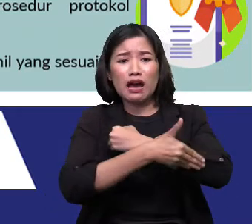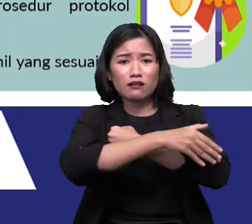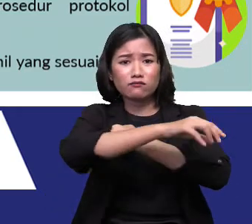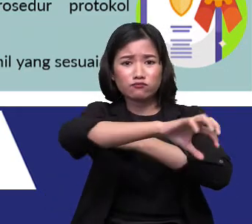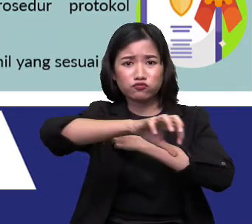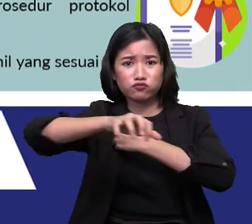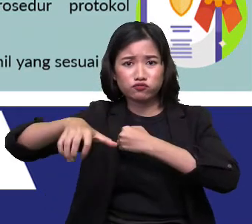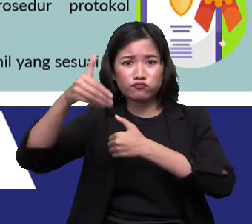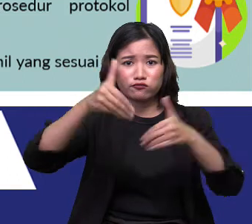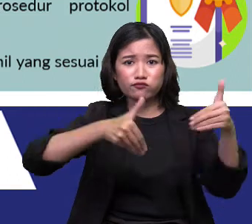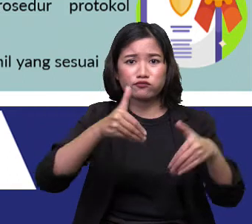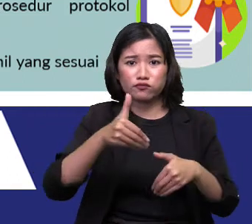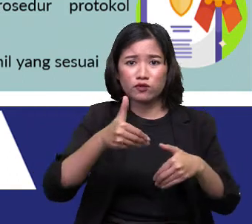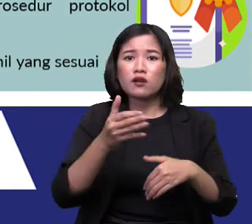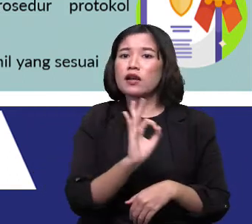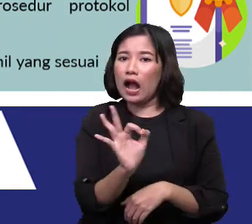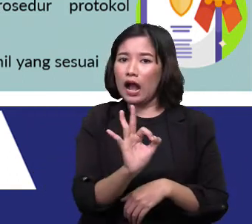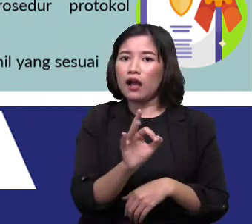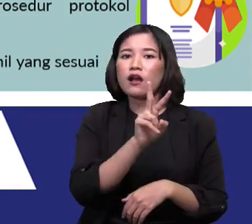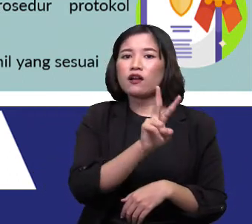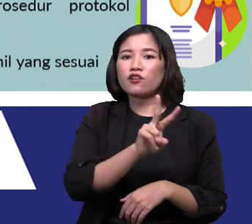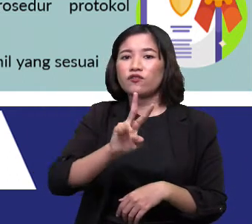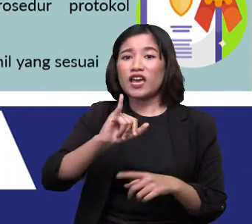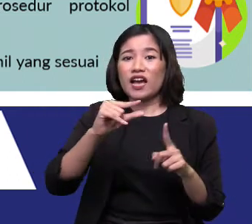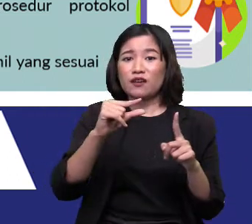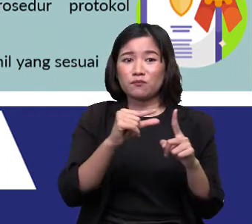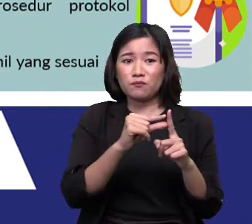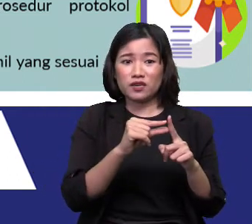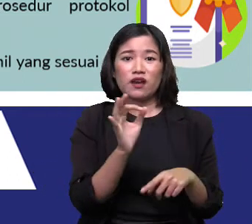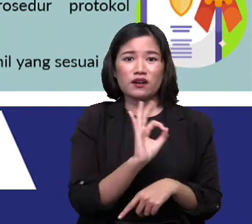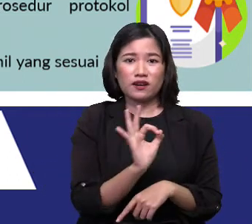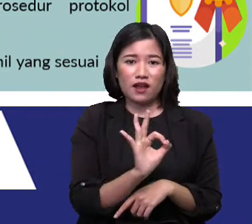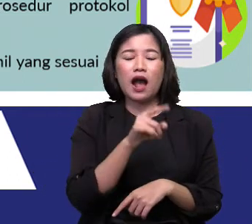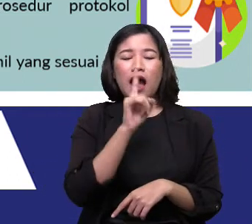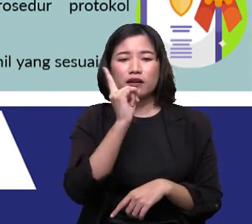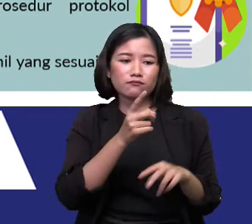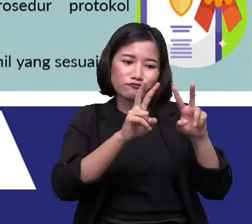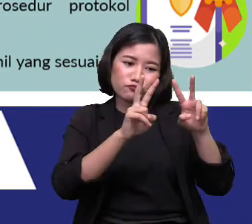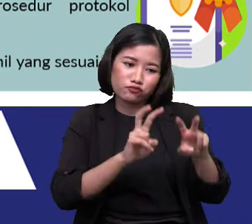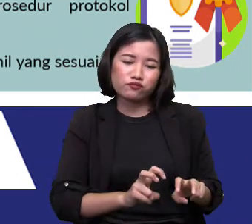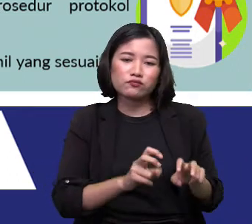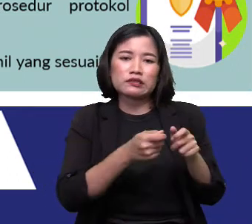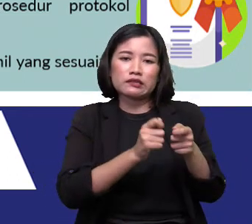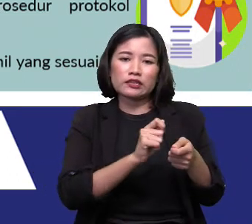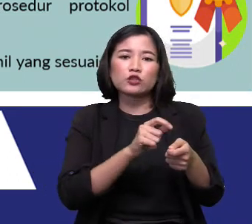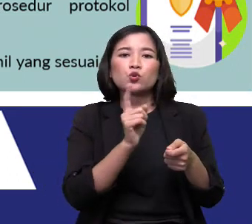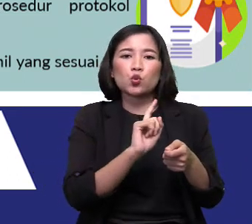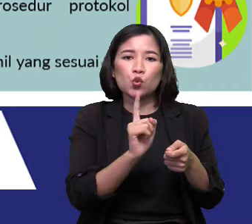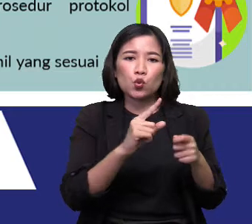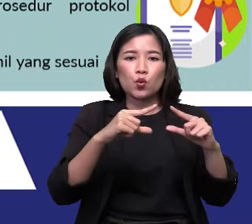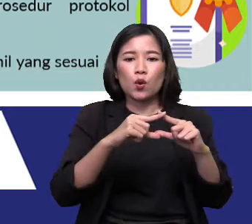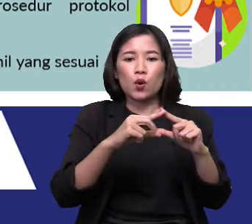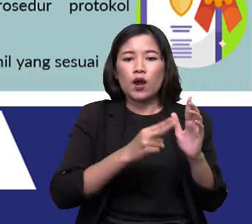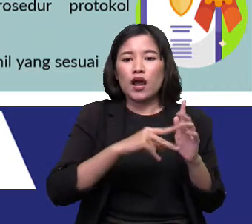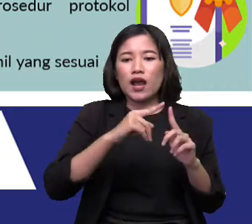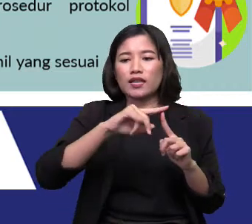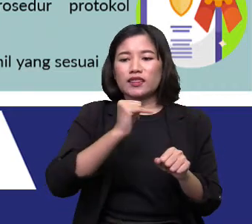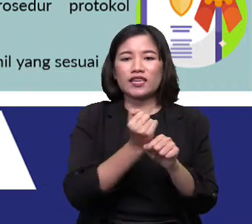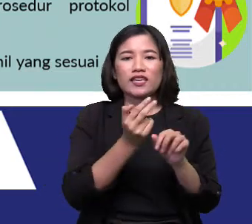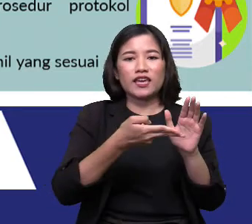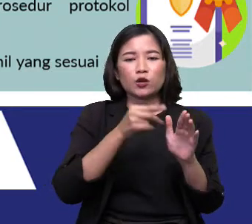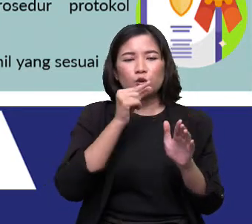VIP wajib melakukan prosedur pemeriksaan gejala berkaitan dengan coffee 19 dan dilakukan tes antigen bagi